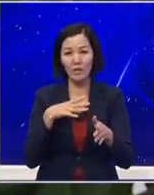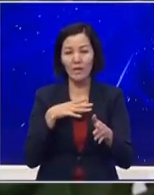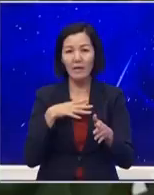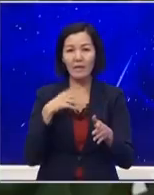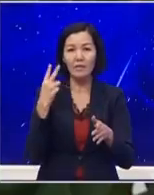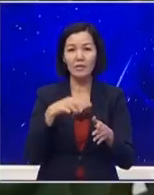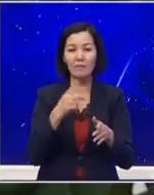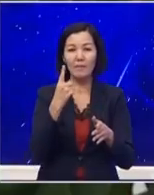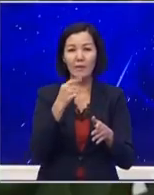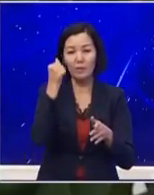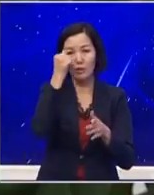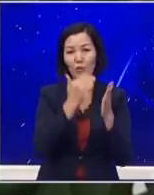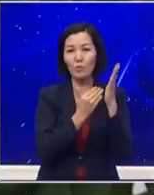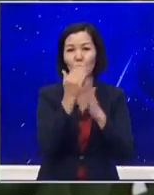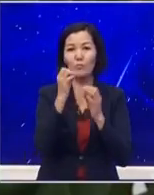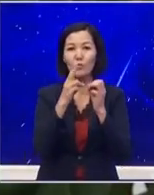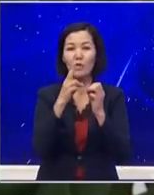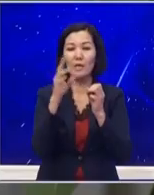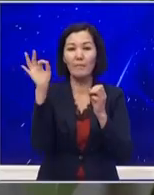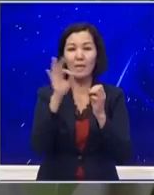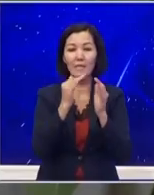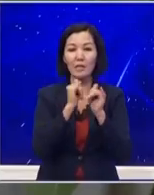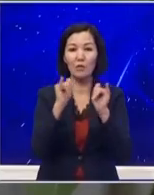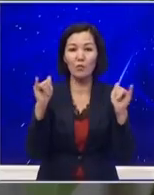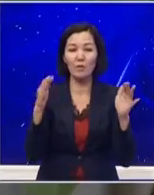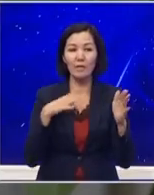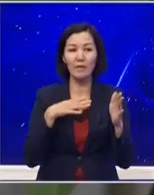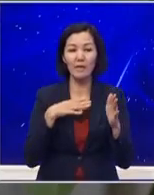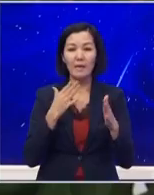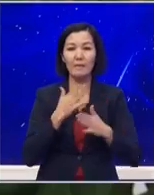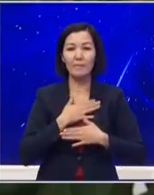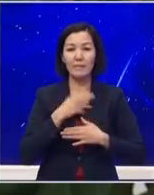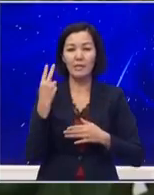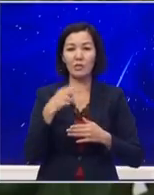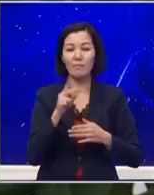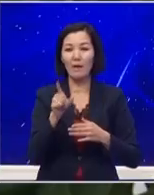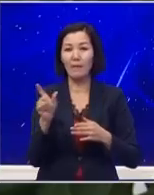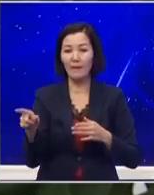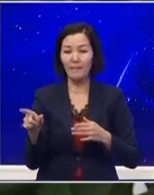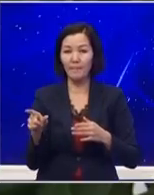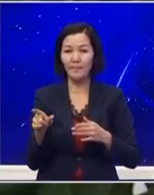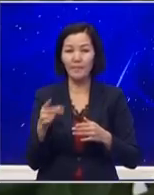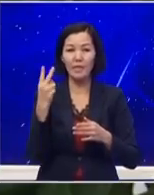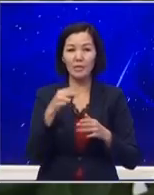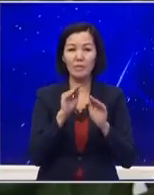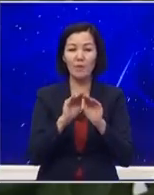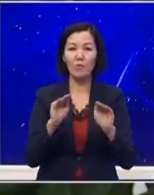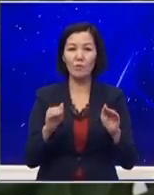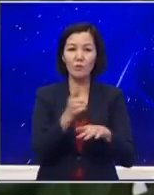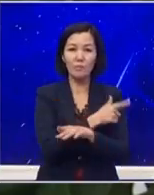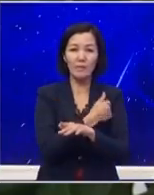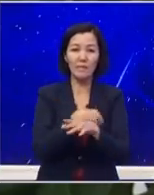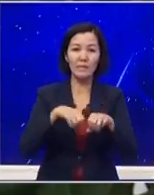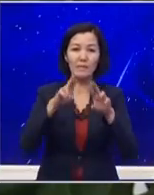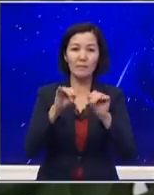оқу жылында бұл өсім 12-ге көтерілді. Бұл цифра бізде 20 оқушы. Яғни 20 оқушы бізде медицина